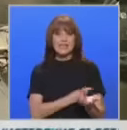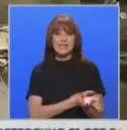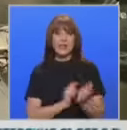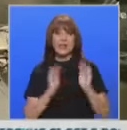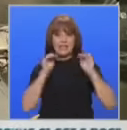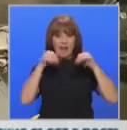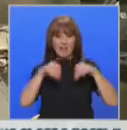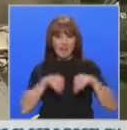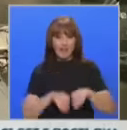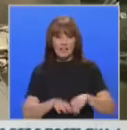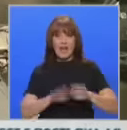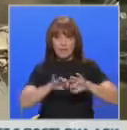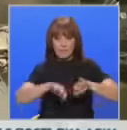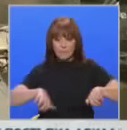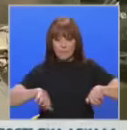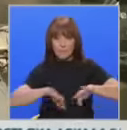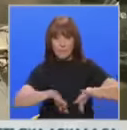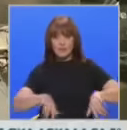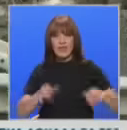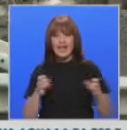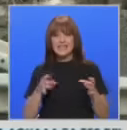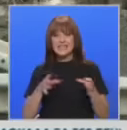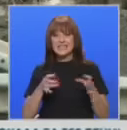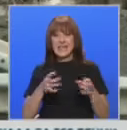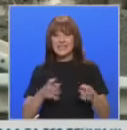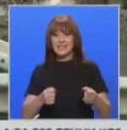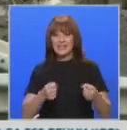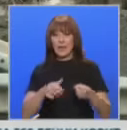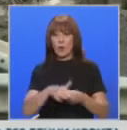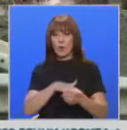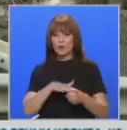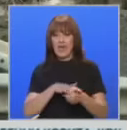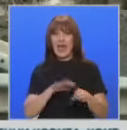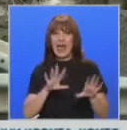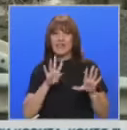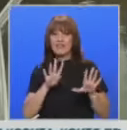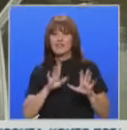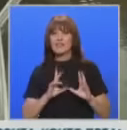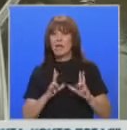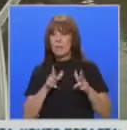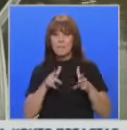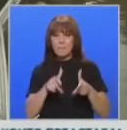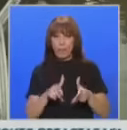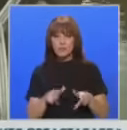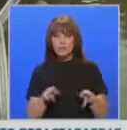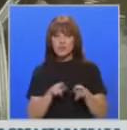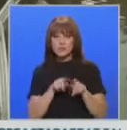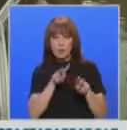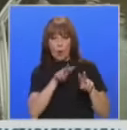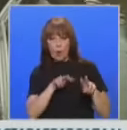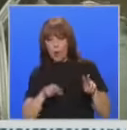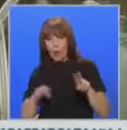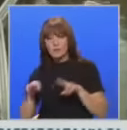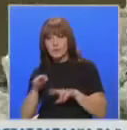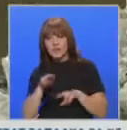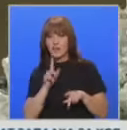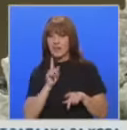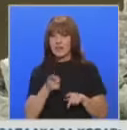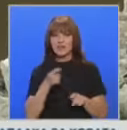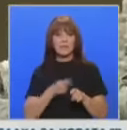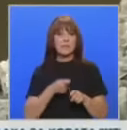подкопа за средната опора. Останалите 9 съоръжения в района на Царево също са обследвани и ще трябва да бъдат